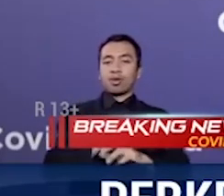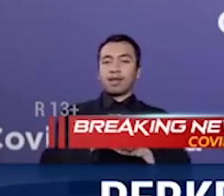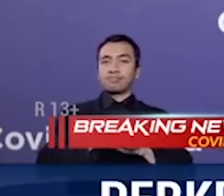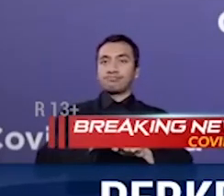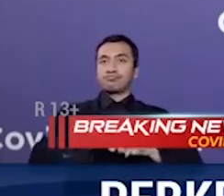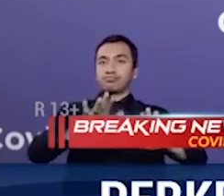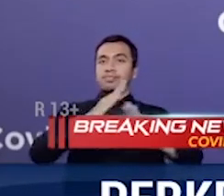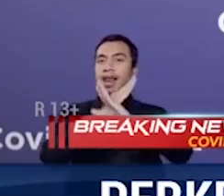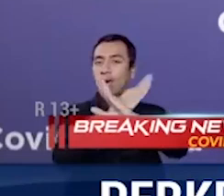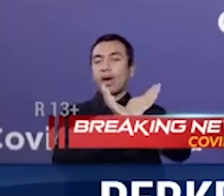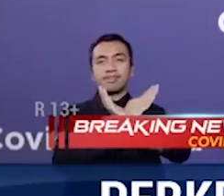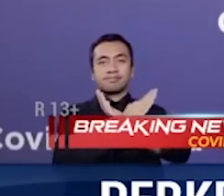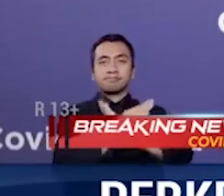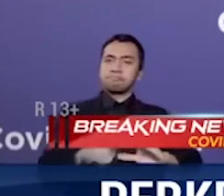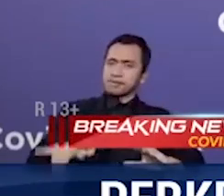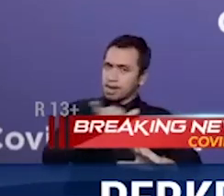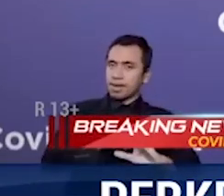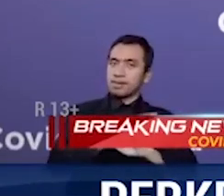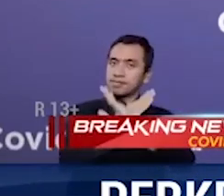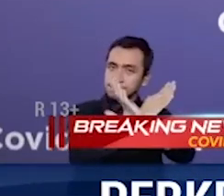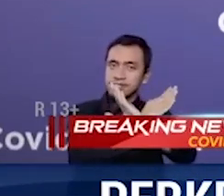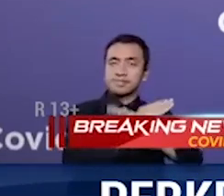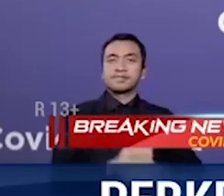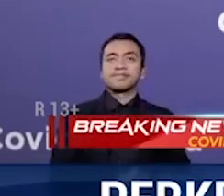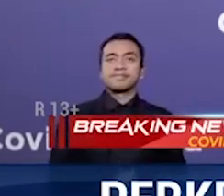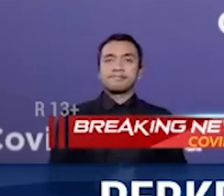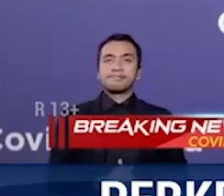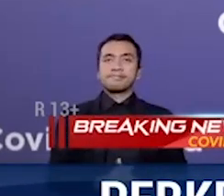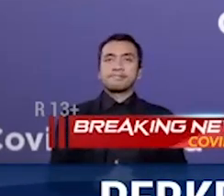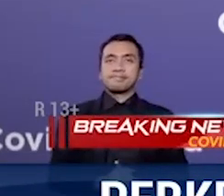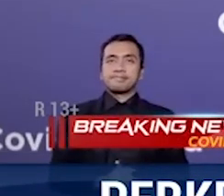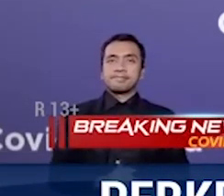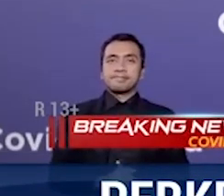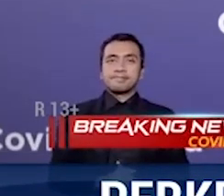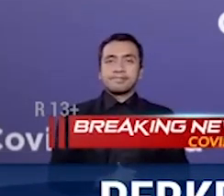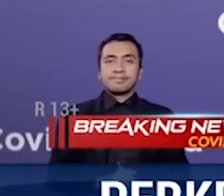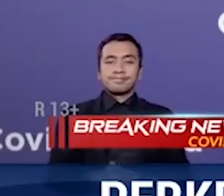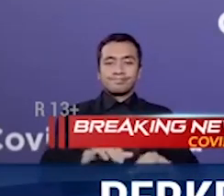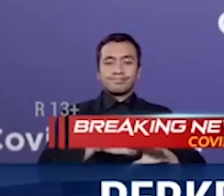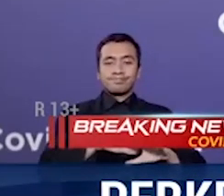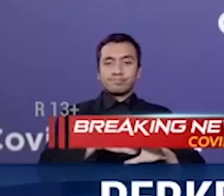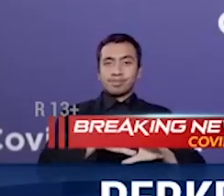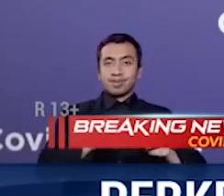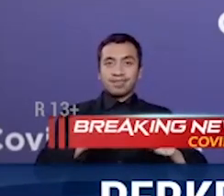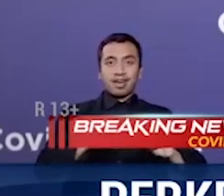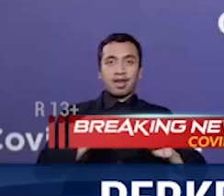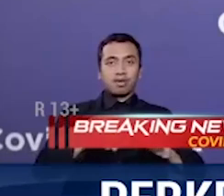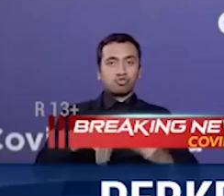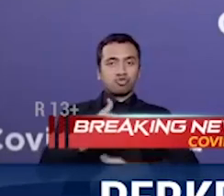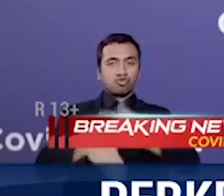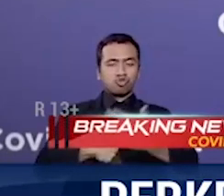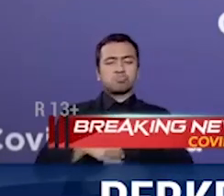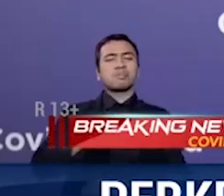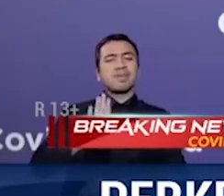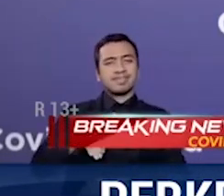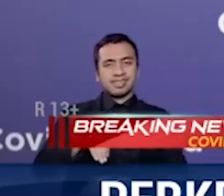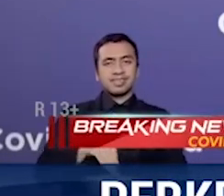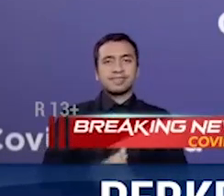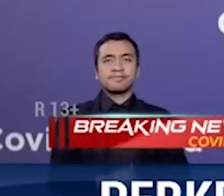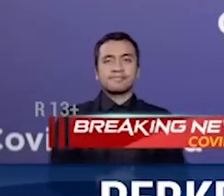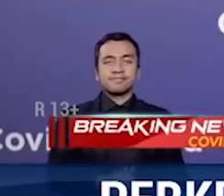ini pekerjaan kita masih membutuhkan waktu Oleh karena itu Mari